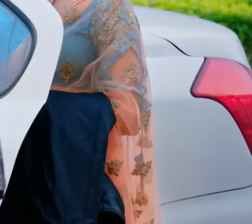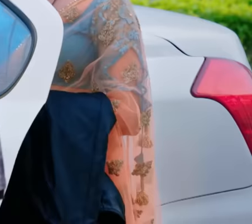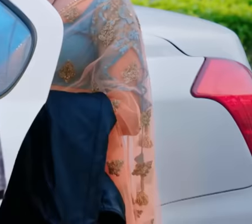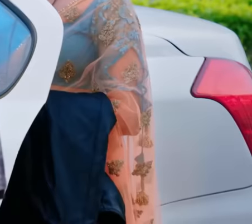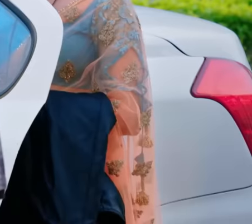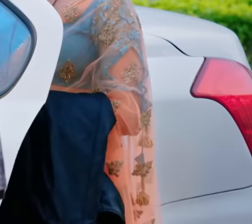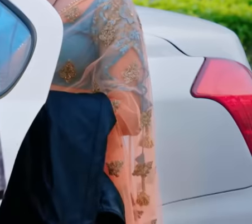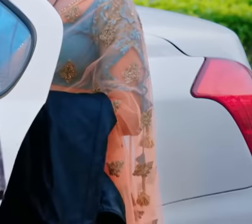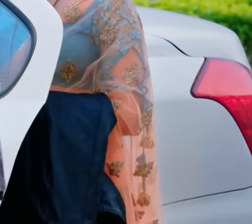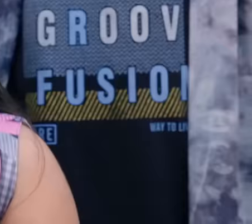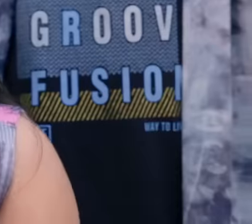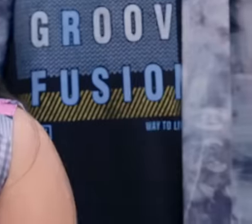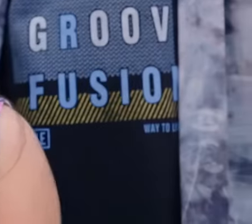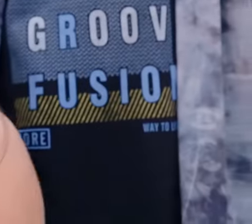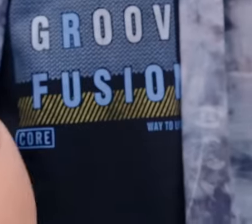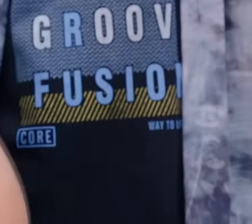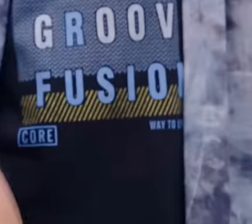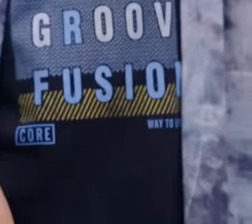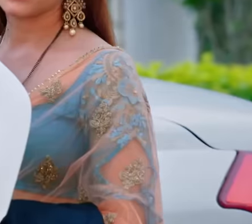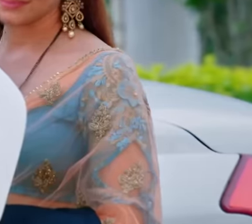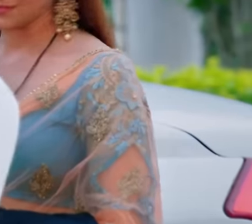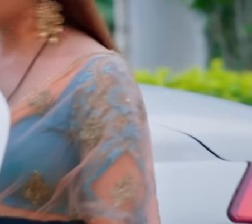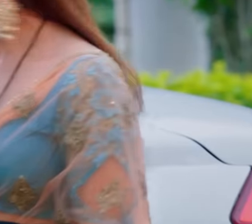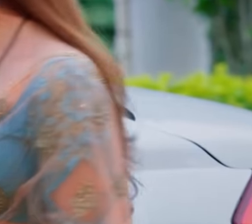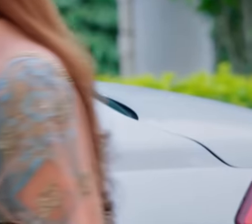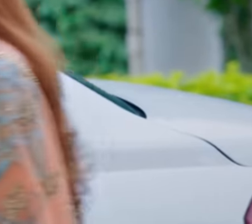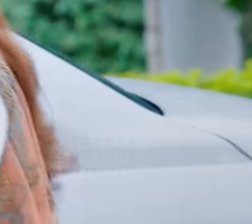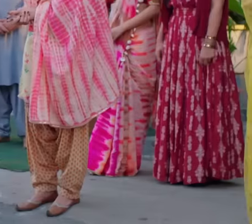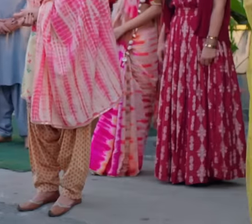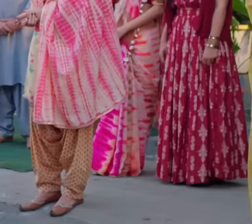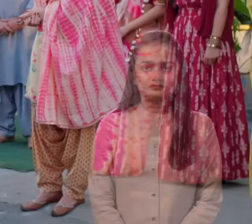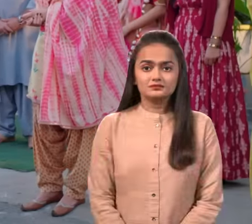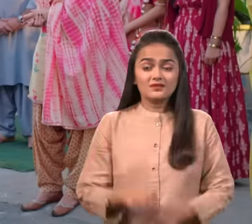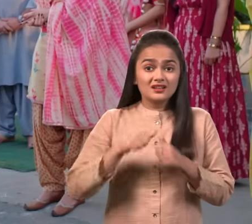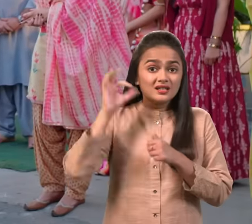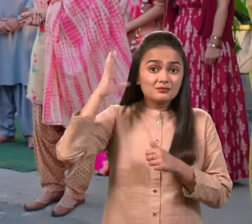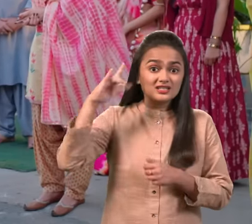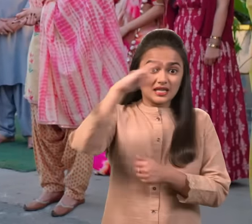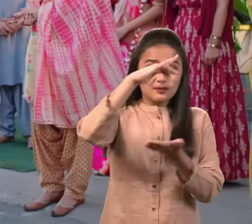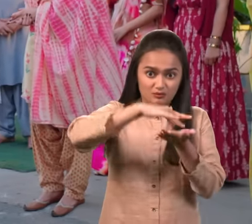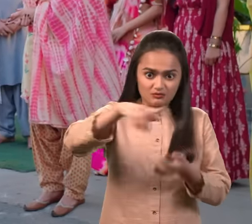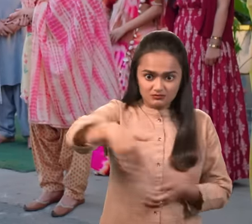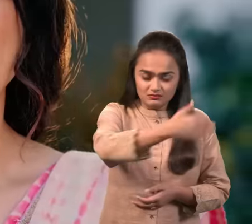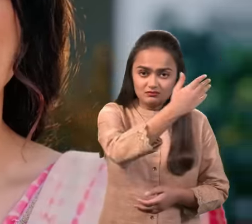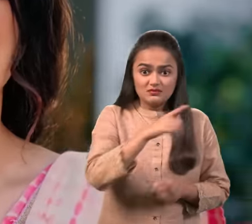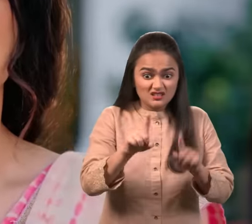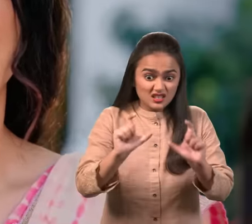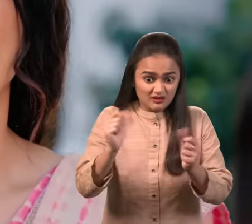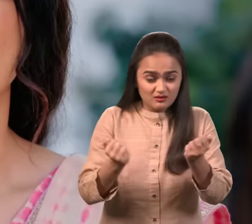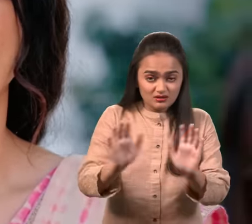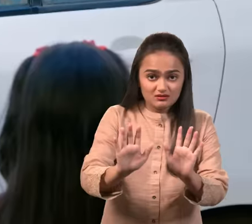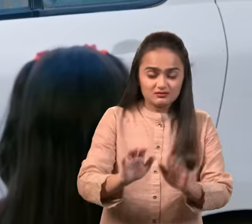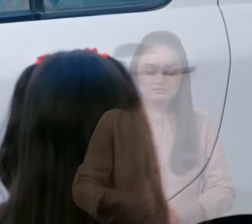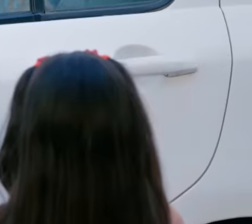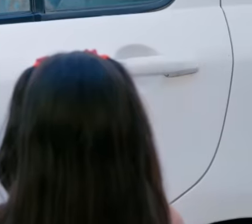तू ही मेरी दुआ। अमृतसर एयरपोर्ट ले जाओ, संभल